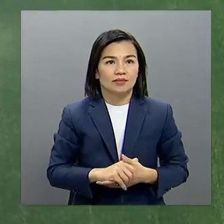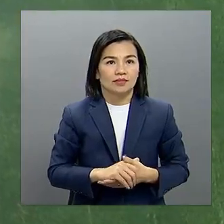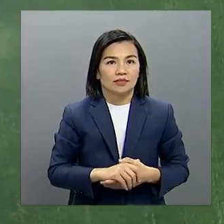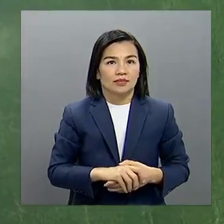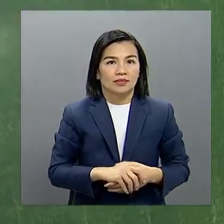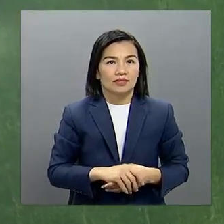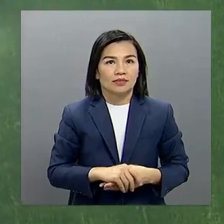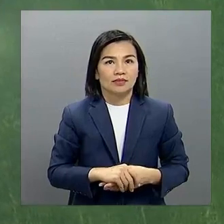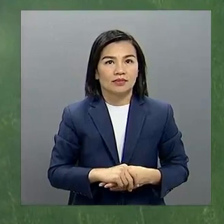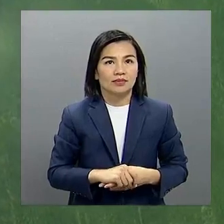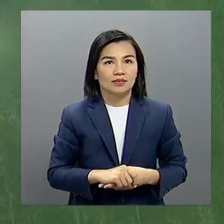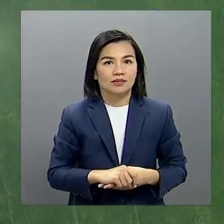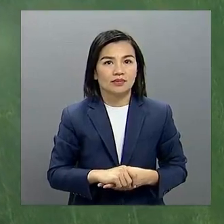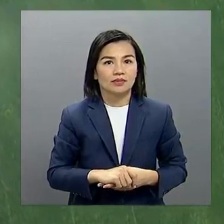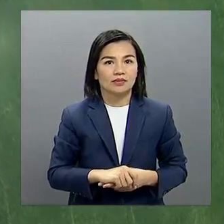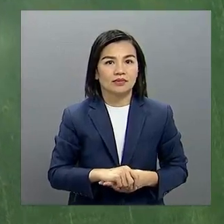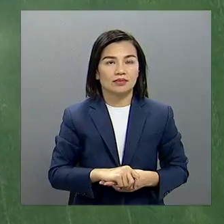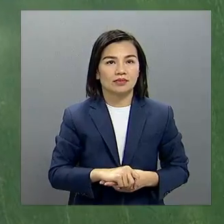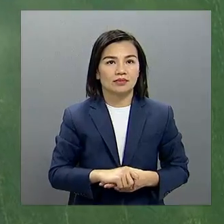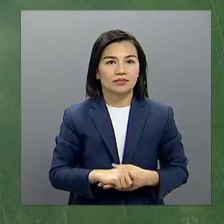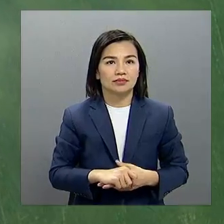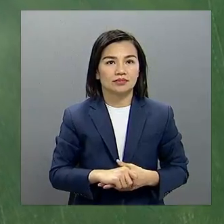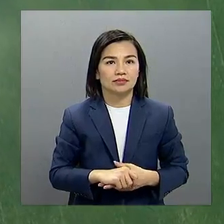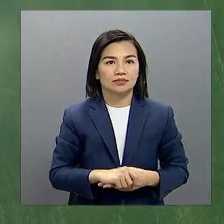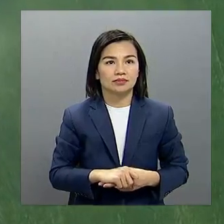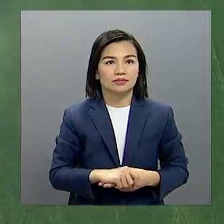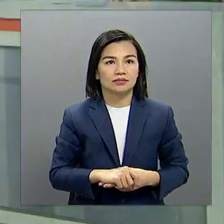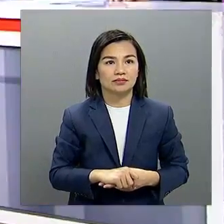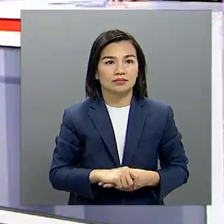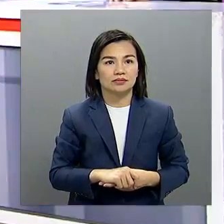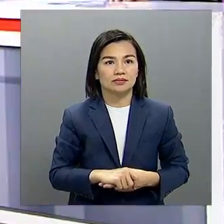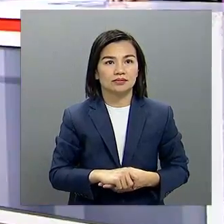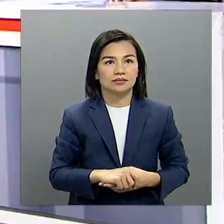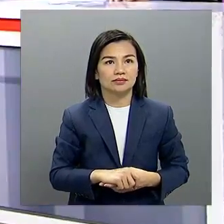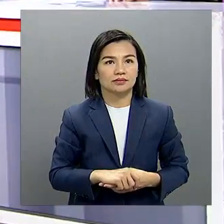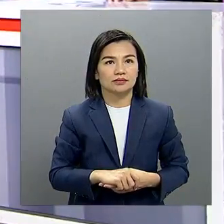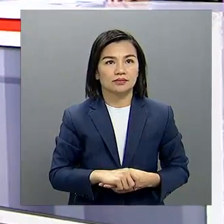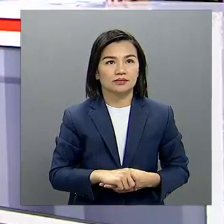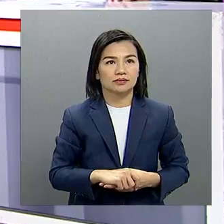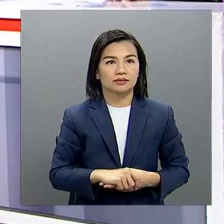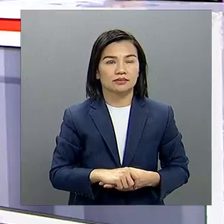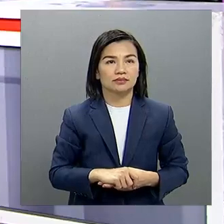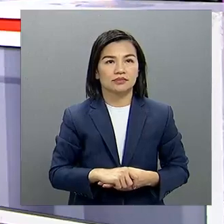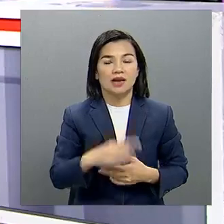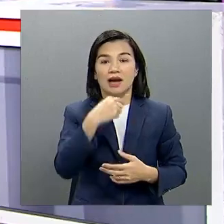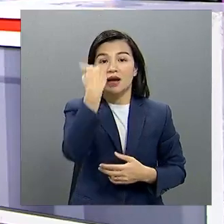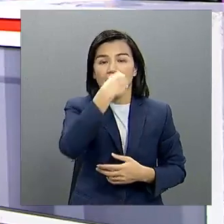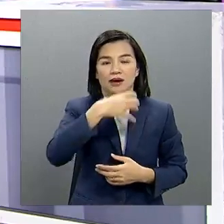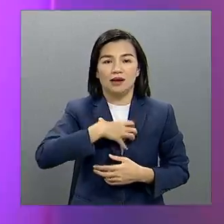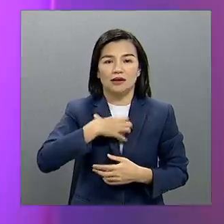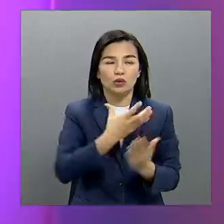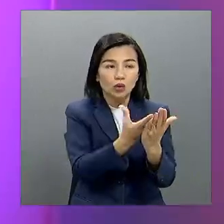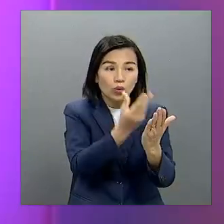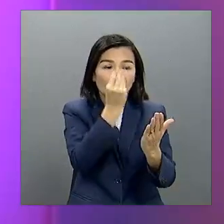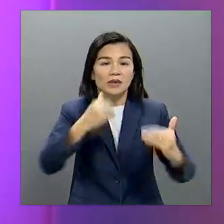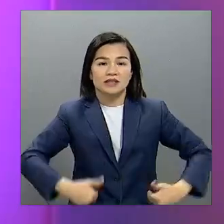้ เอาเป็นว่าใครอยากจะไปเรียนรู้วิถีชีวิตแบบชาวมอญแบบน่